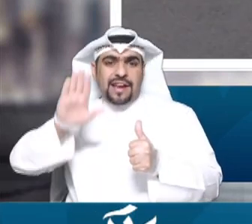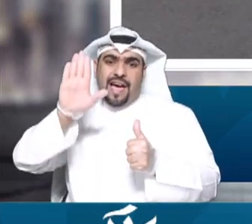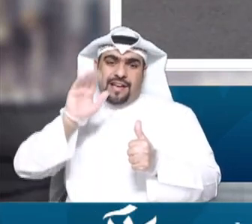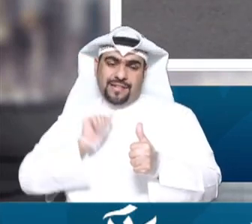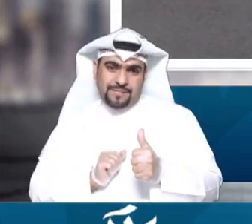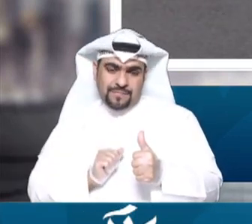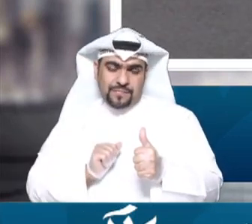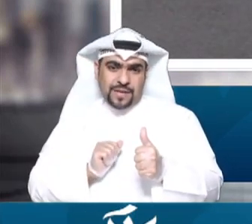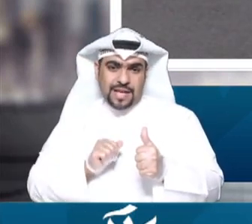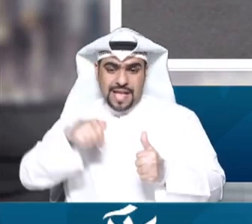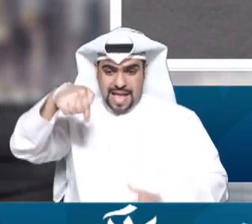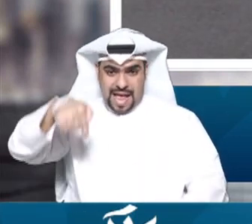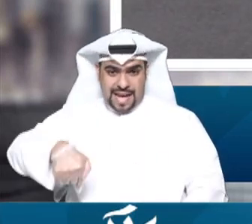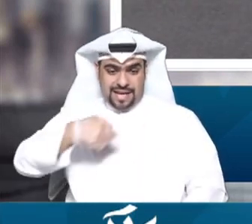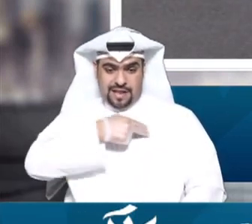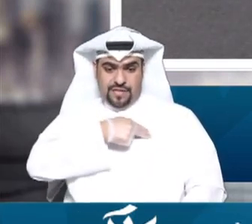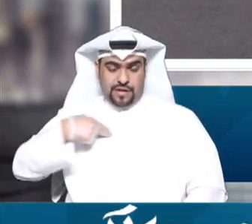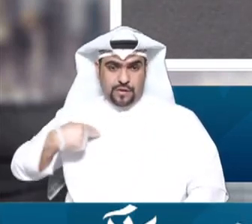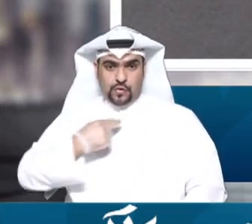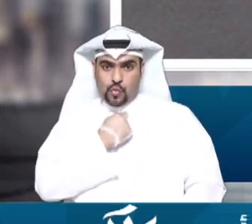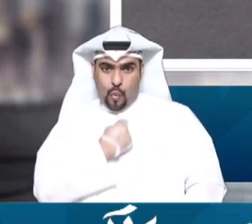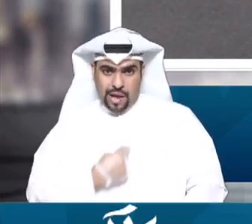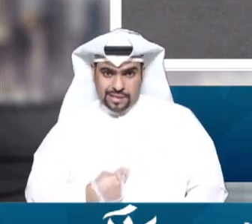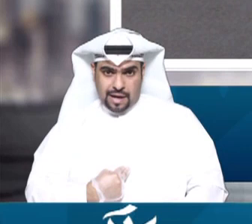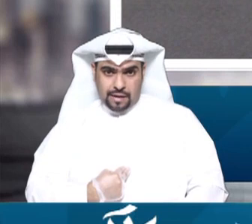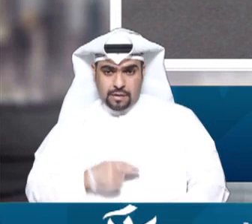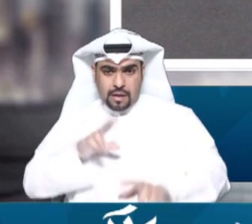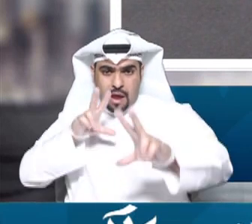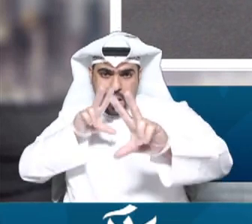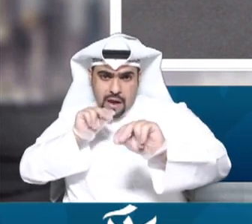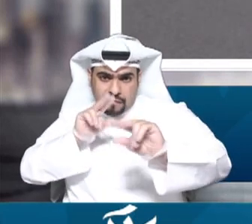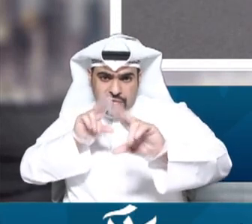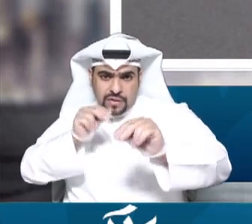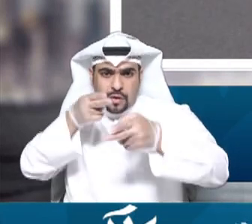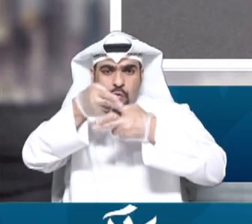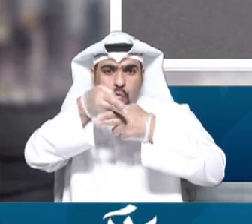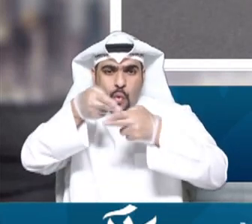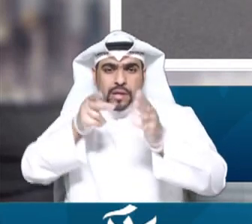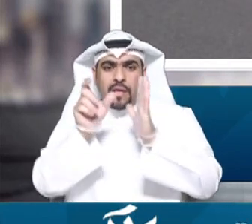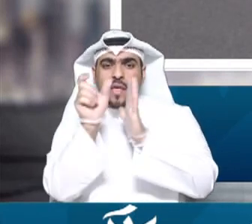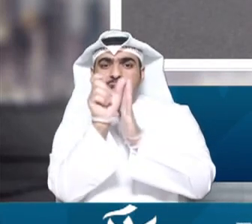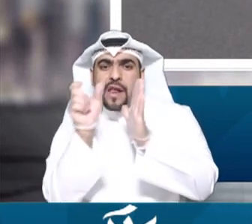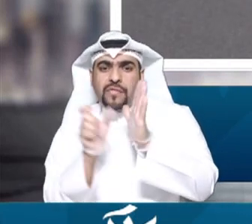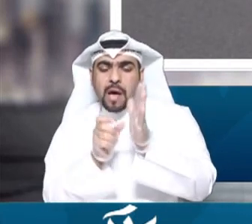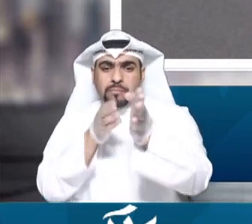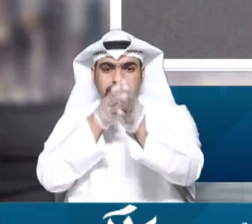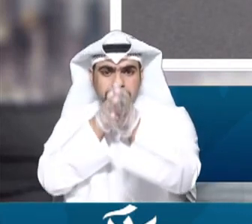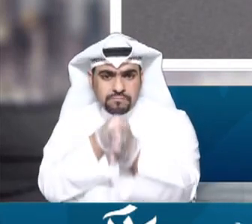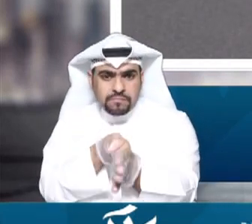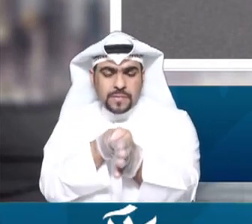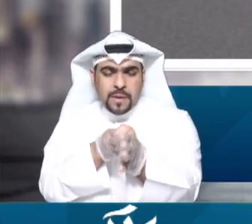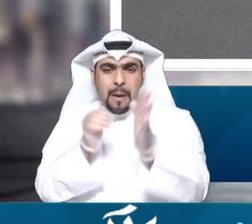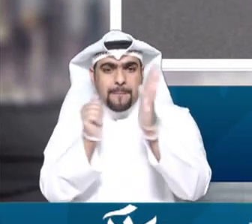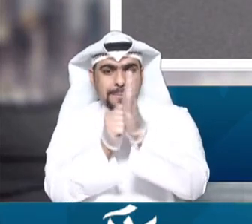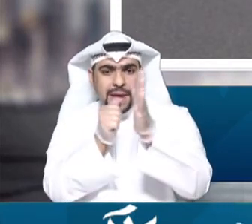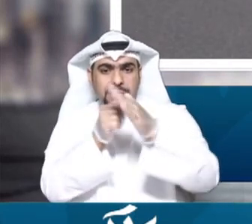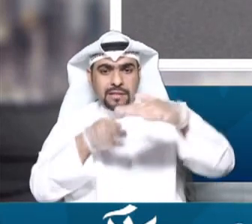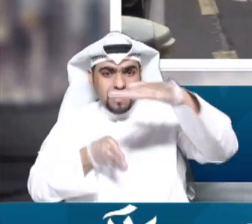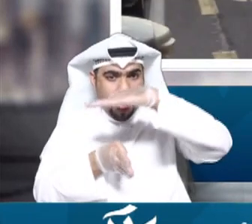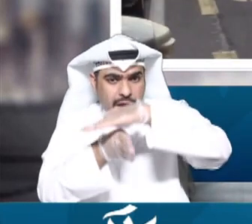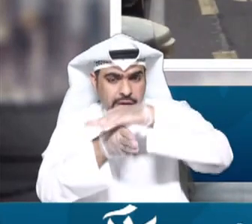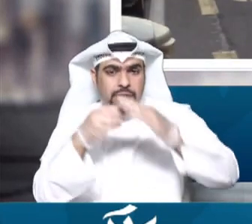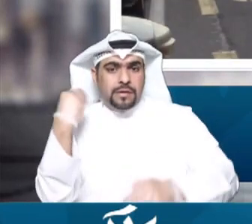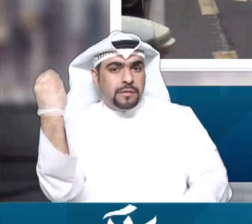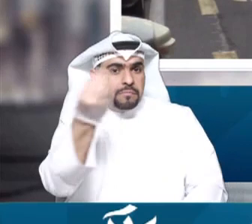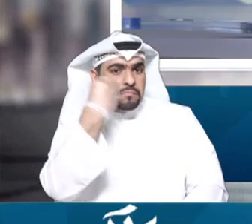دولة الكويت في الإجراءات التي متبعة، فبالتالي أصبح هناك تفهم على أن الإجراءات التي تقوم